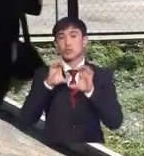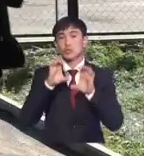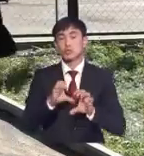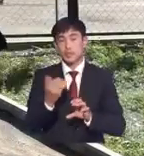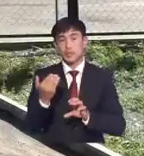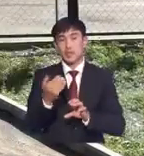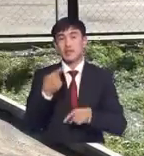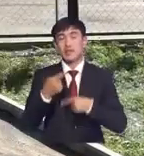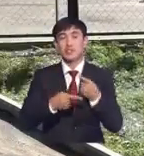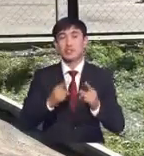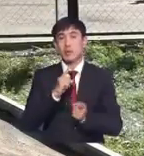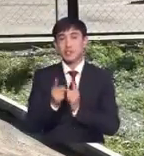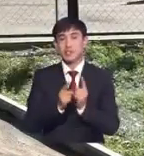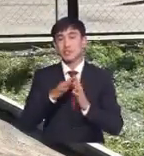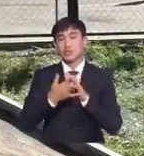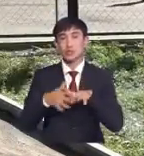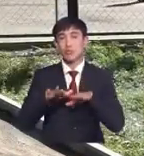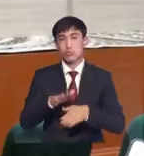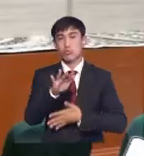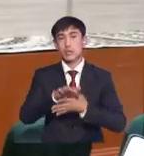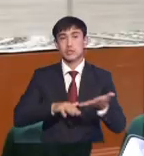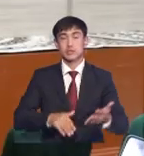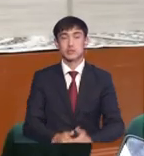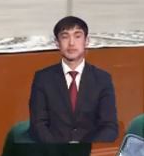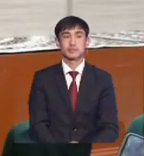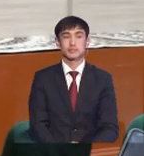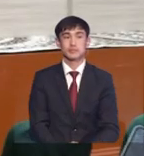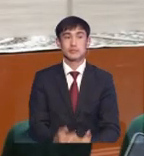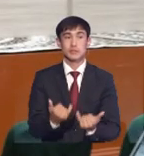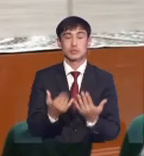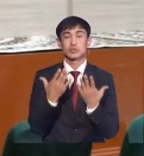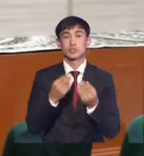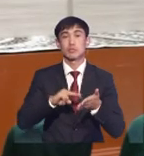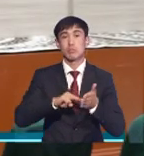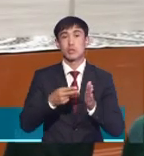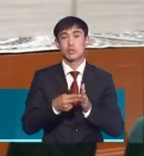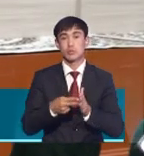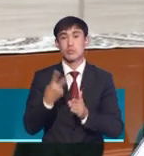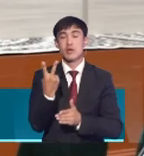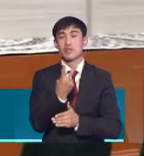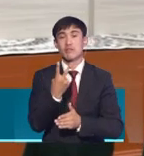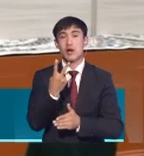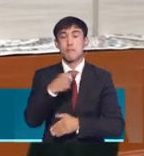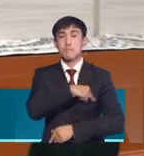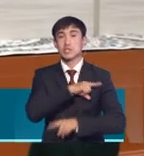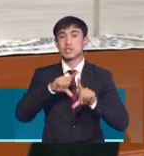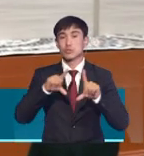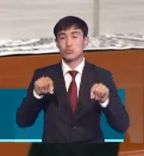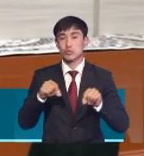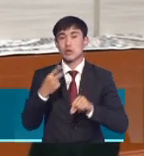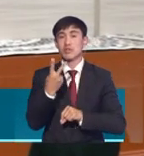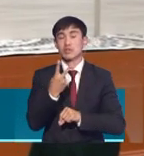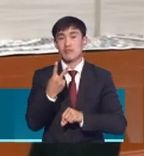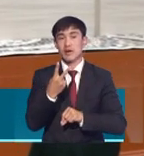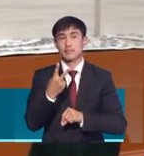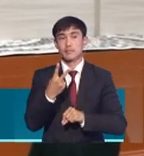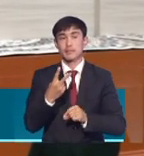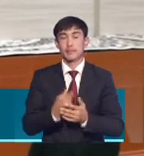– дальнейшая модернизация населенных пунктов. На сегодняшний день мы еще планируем 2 медицинских пункта, 2